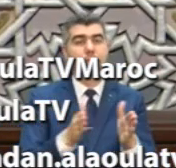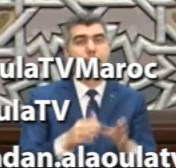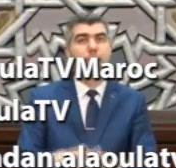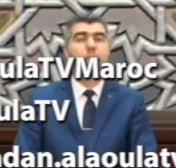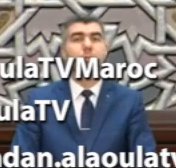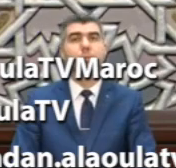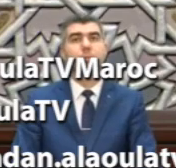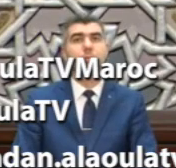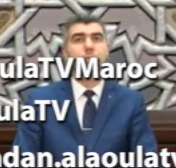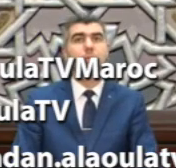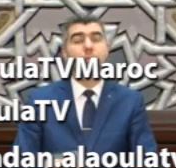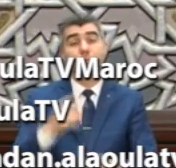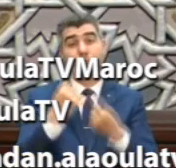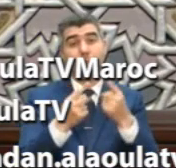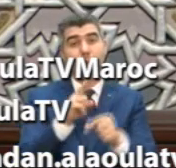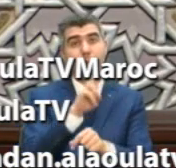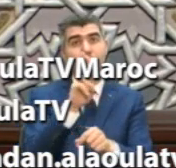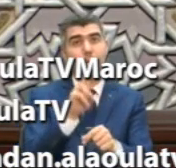تعقيب إضافي حول الموضوع؟